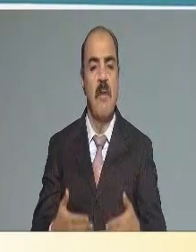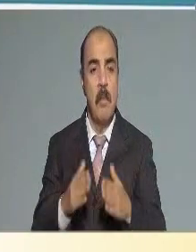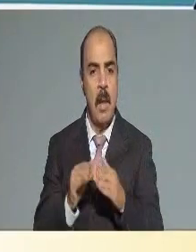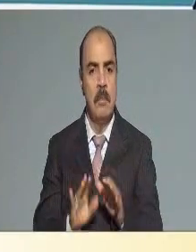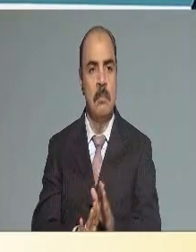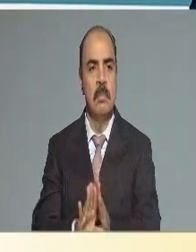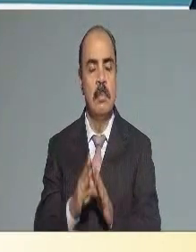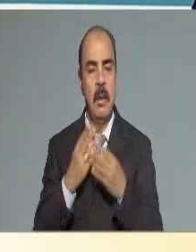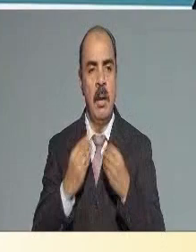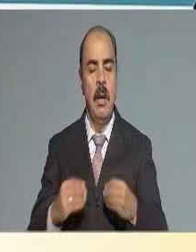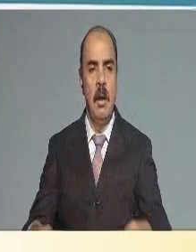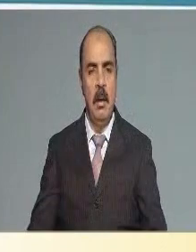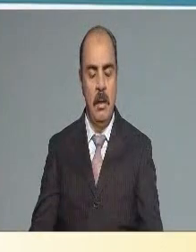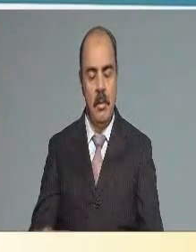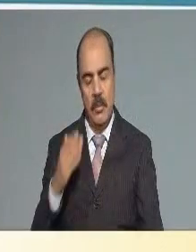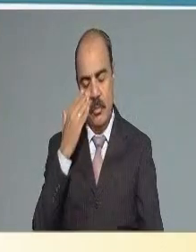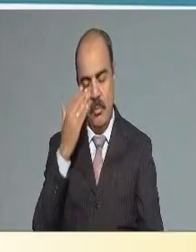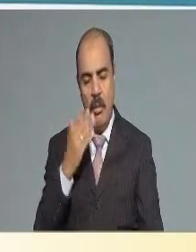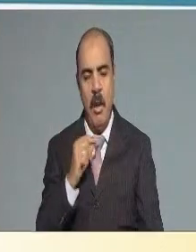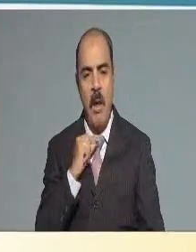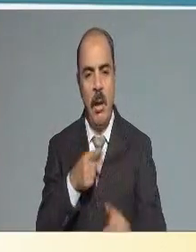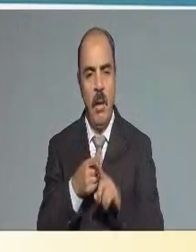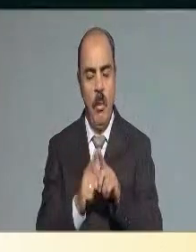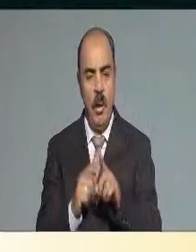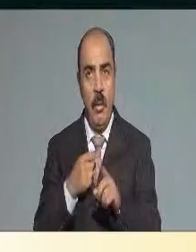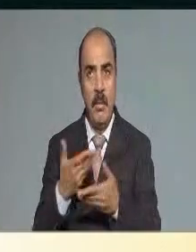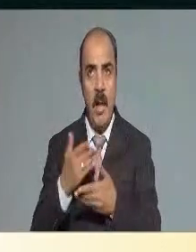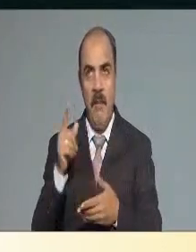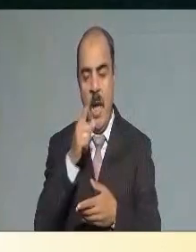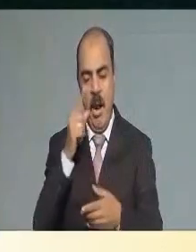هذه الأمور. شكرا جزيلا دكتورة رانيا المشاط، وزيرة التعاون الدولي، شكرا جزيلا لحضرتك.